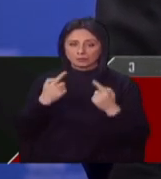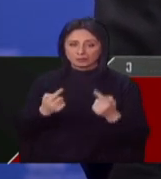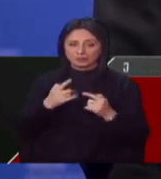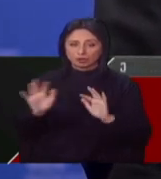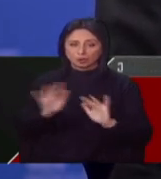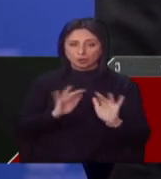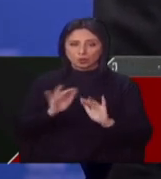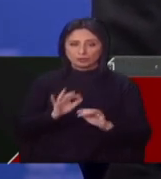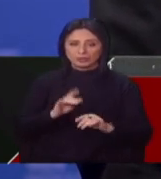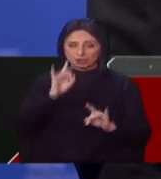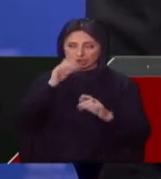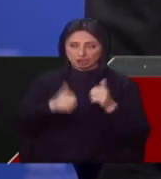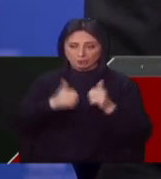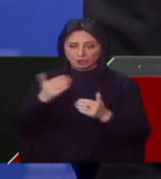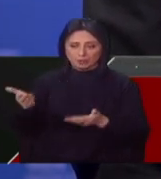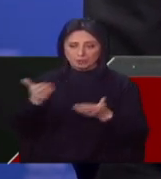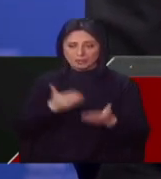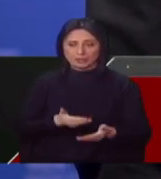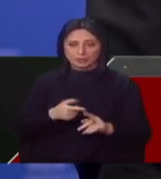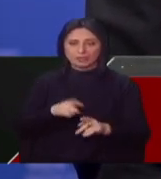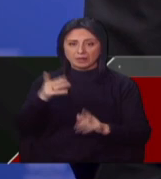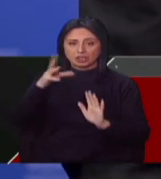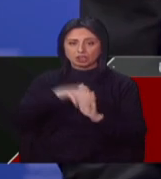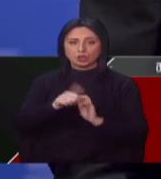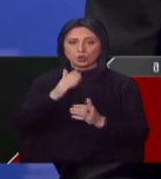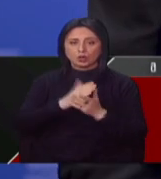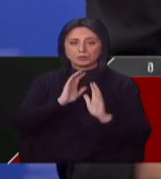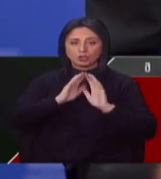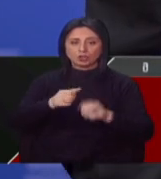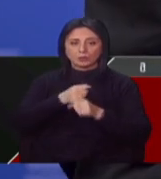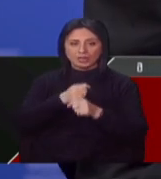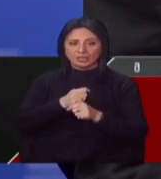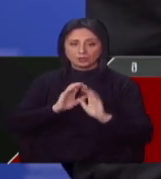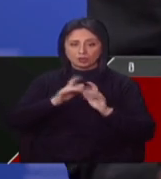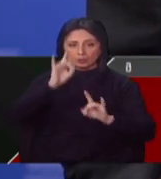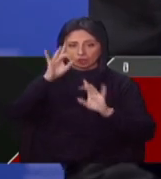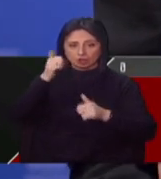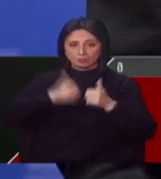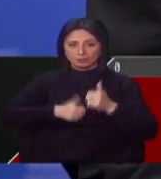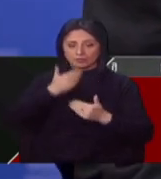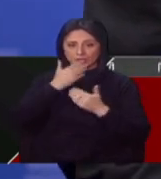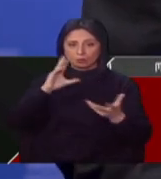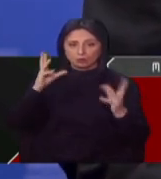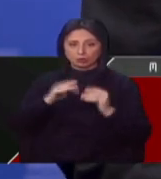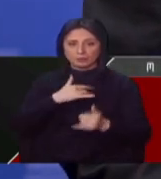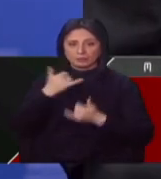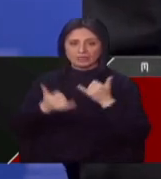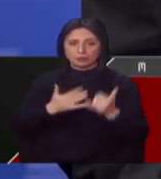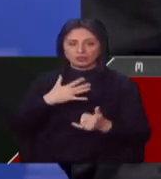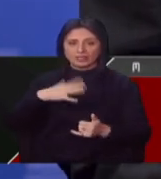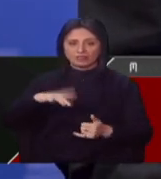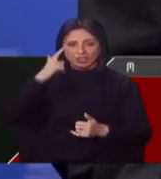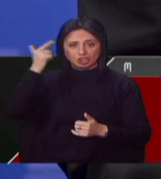მნიშვნელოვანი ღონისძიებების ჩემპიონატების მასპინძლობას მათ შორის როგორც არის მსოფლიო თასები მსოფლიო ჩემპიონატები რაც საბოლოო ჯამში ემსახურება ჩვენი